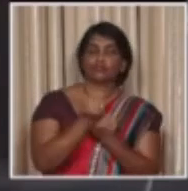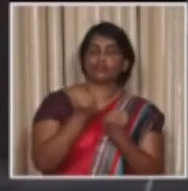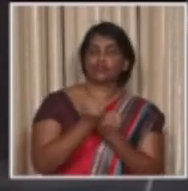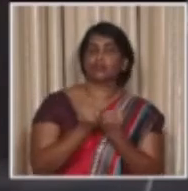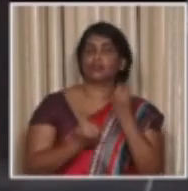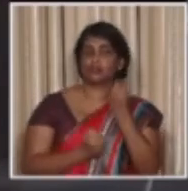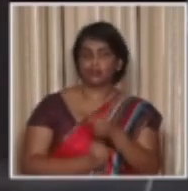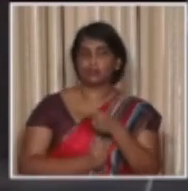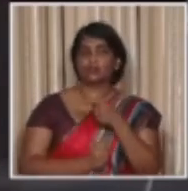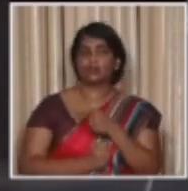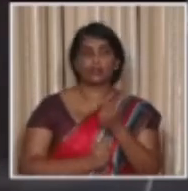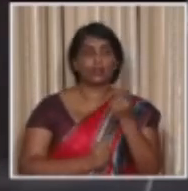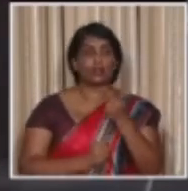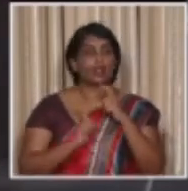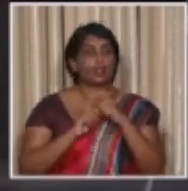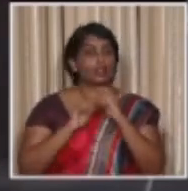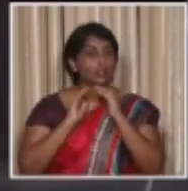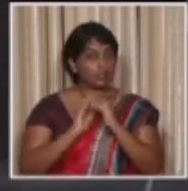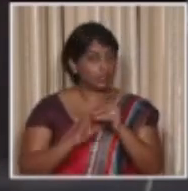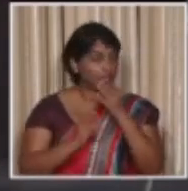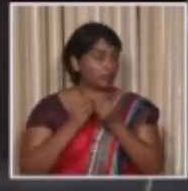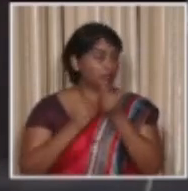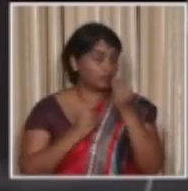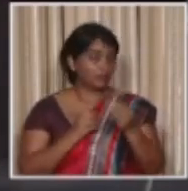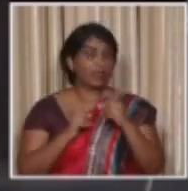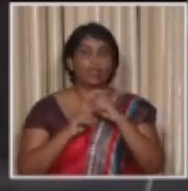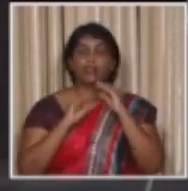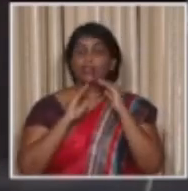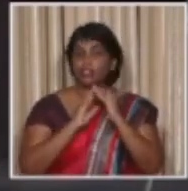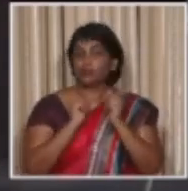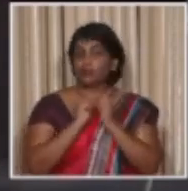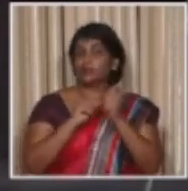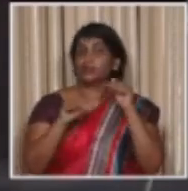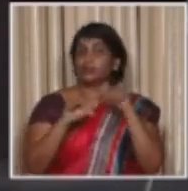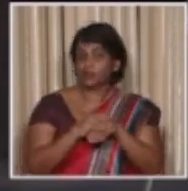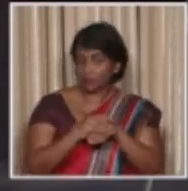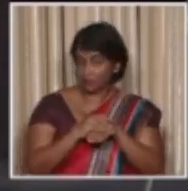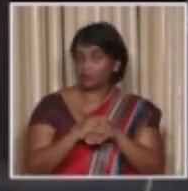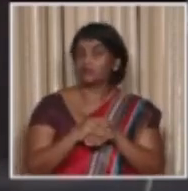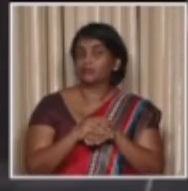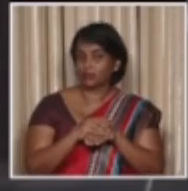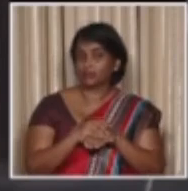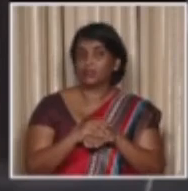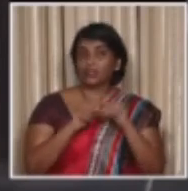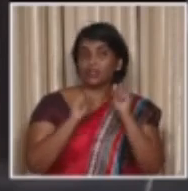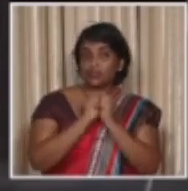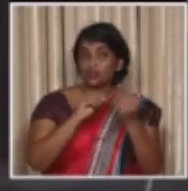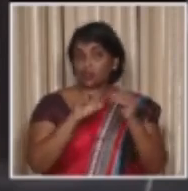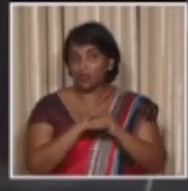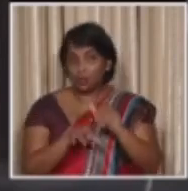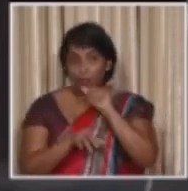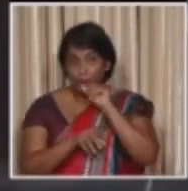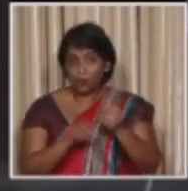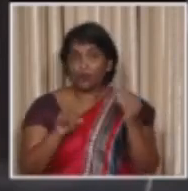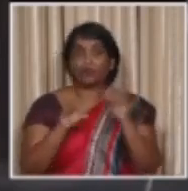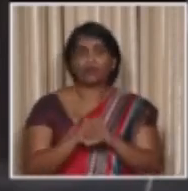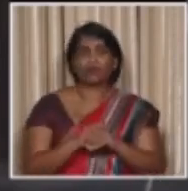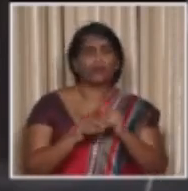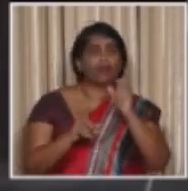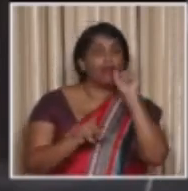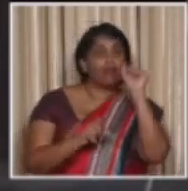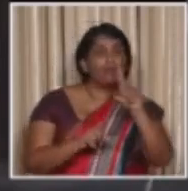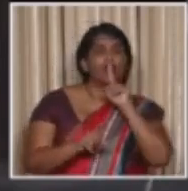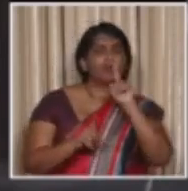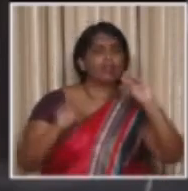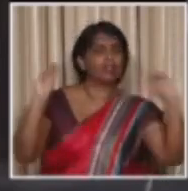සැපීම කියලා දෙපාර්තමේන්තුවේ ඒ දෙන්නේ දෙපාර්තමේන්තුවේ සේවයේ නියුක්ත අයට සහ නියුක්ත වීමට යෝජිත අයට කියලා කොහෙද මේ යෝජිත කියලා